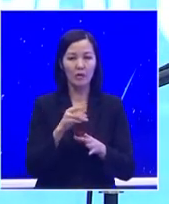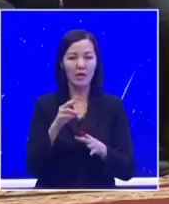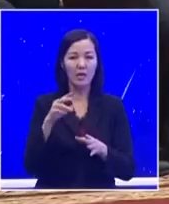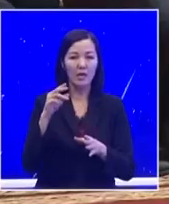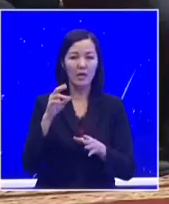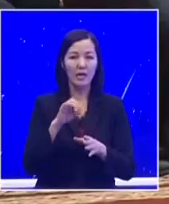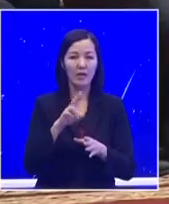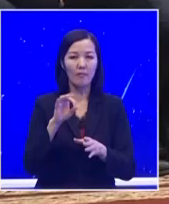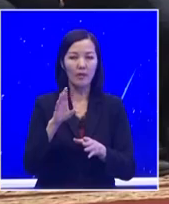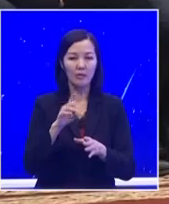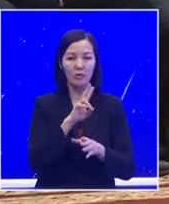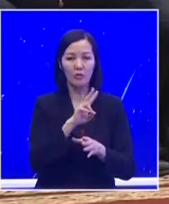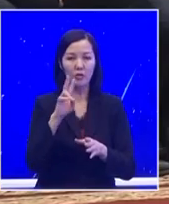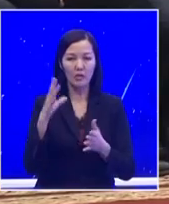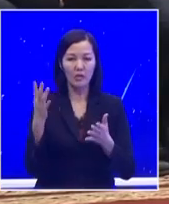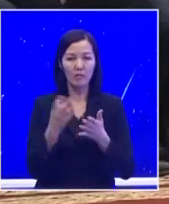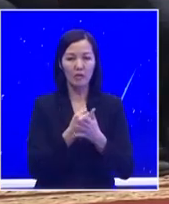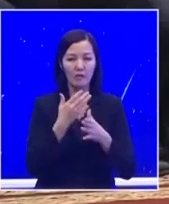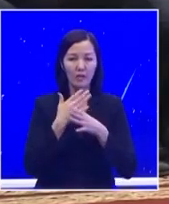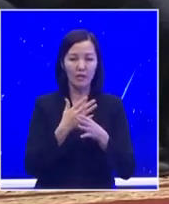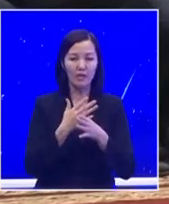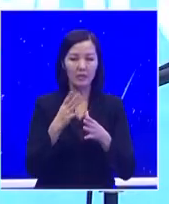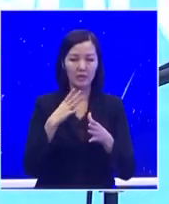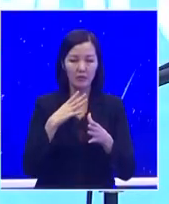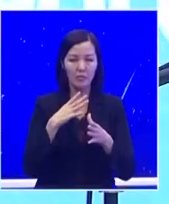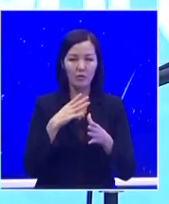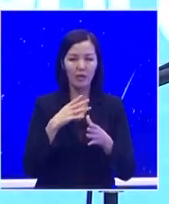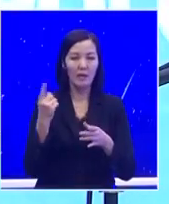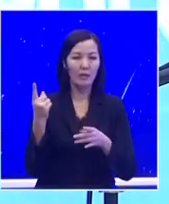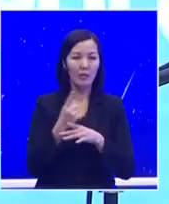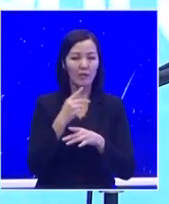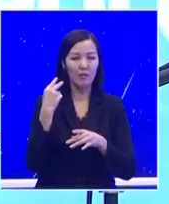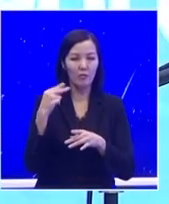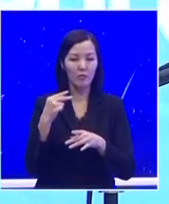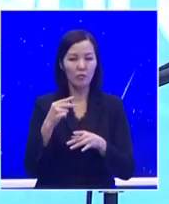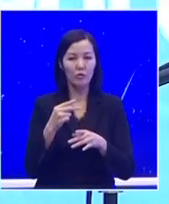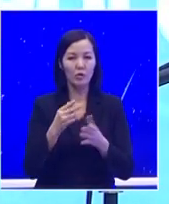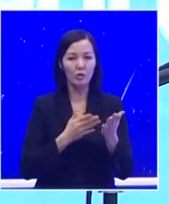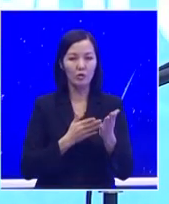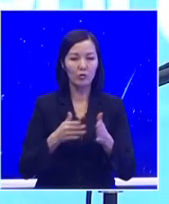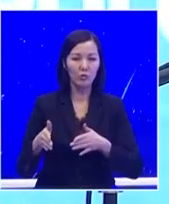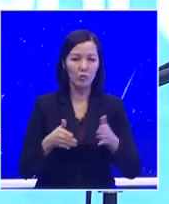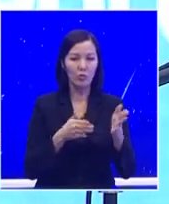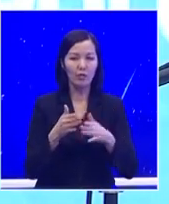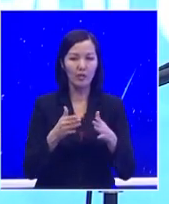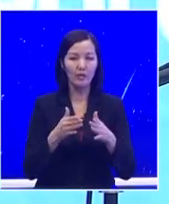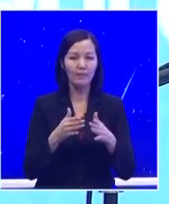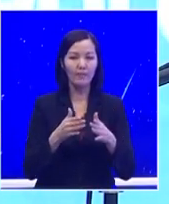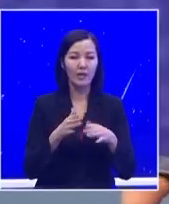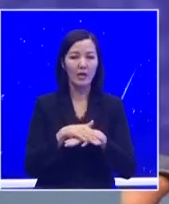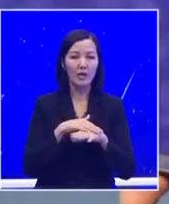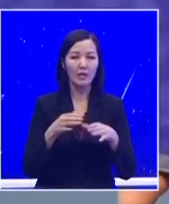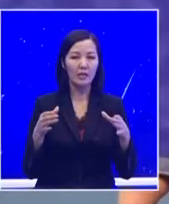елбасының бастамасымен қол жеткен табыстар. Тұңғыш президент жолымен халықтың экспедициясына сәт-сапар